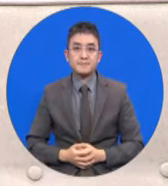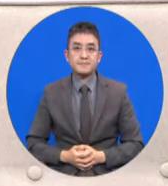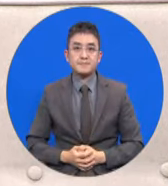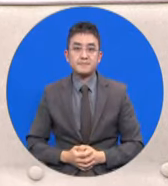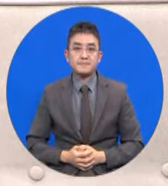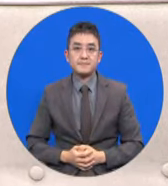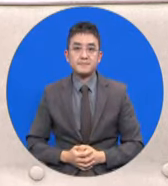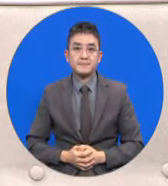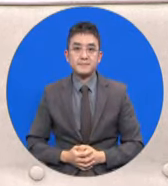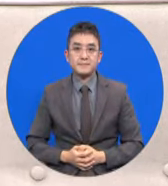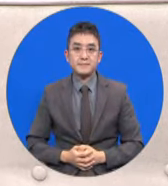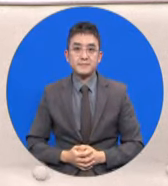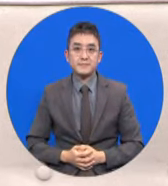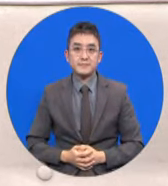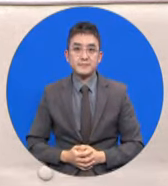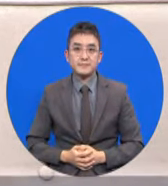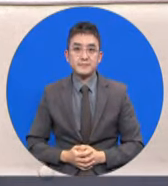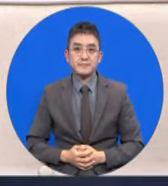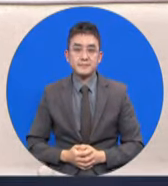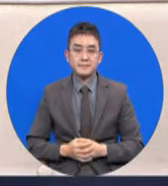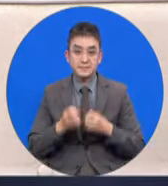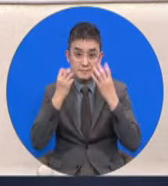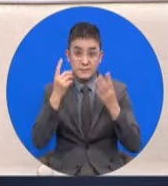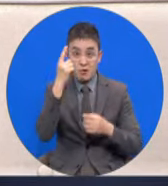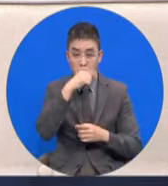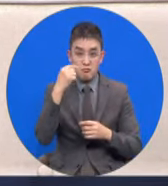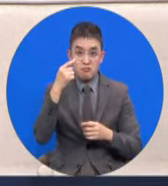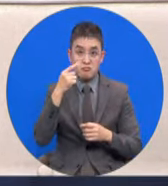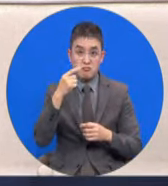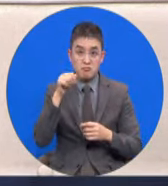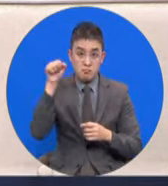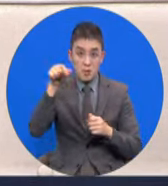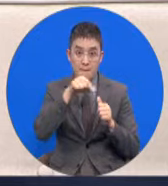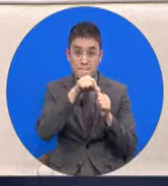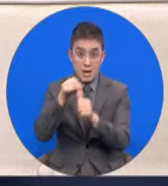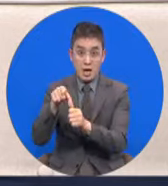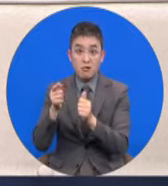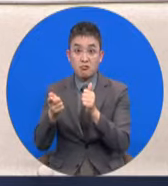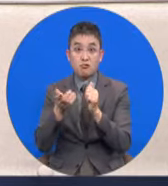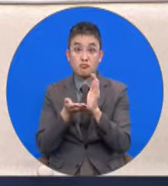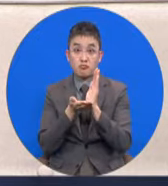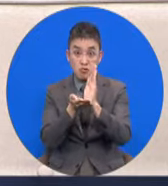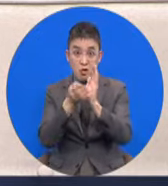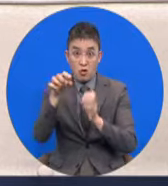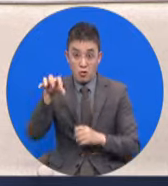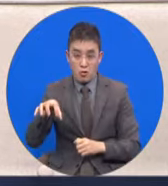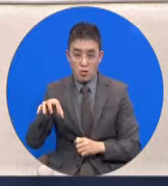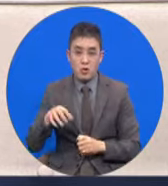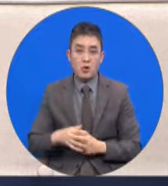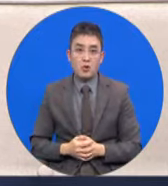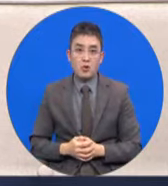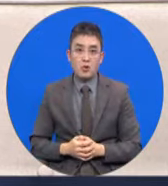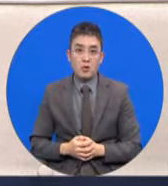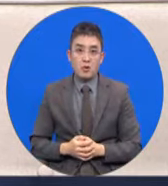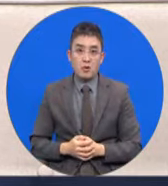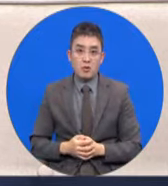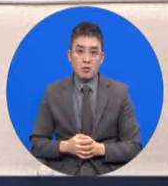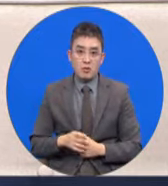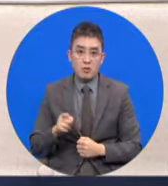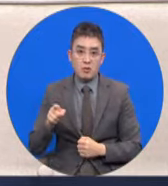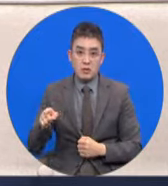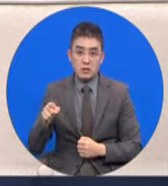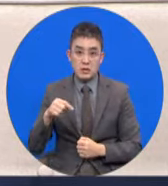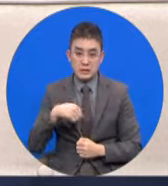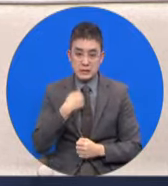말하자면 새로운 정영 후보를 저기 수용에다 배치함으로써 실제로 더 자중질환을 갖게